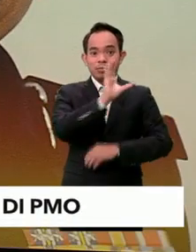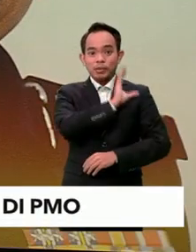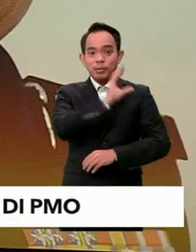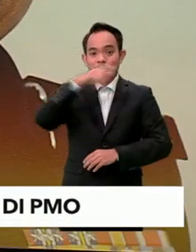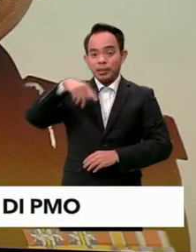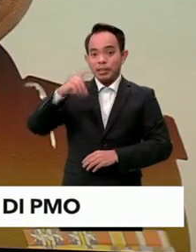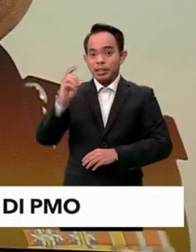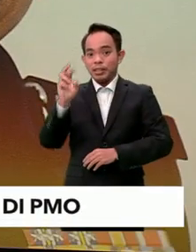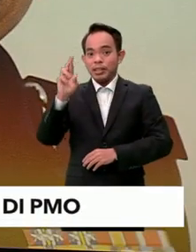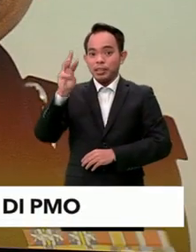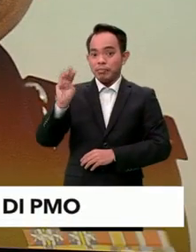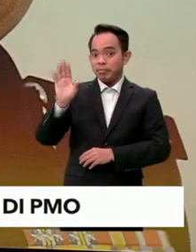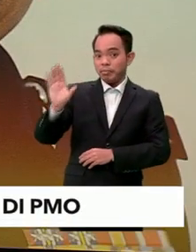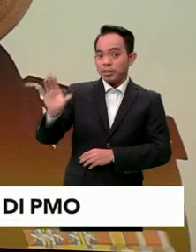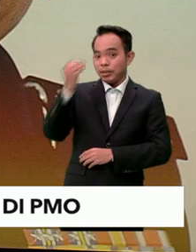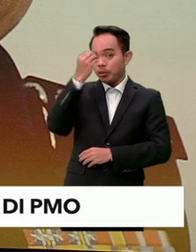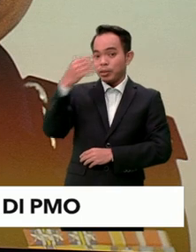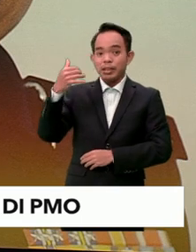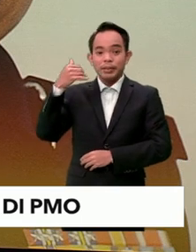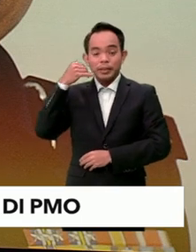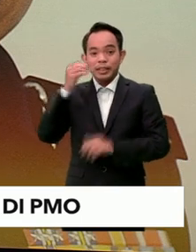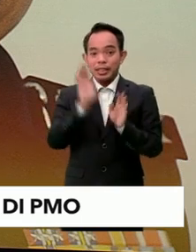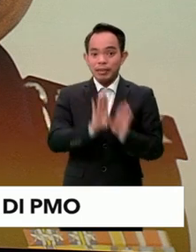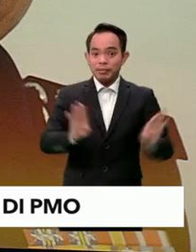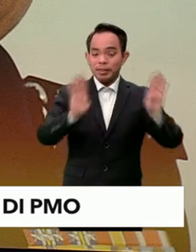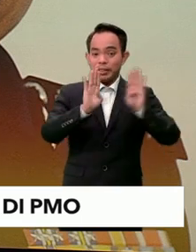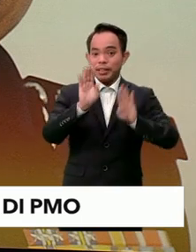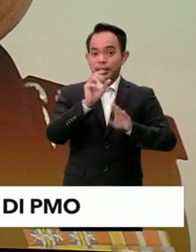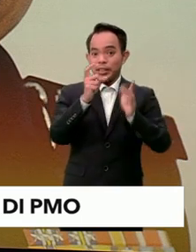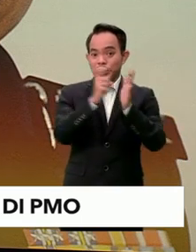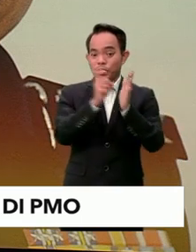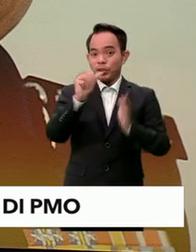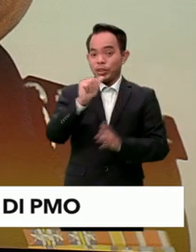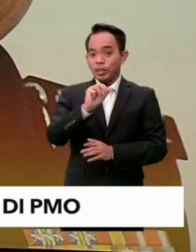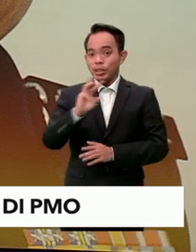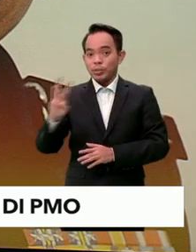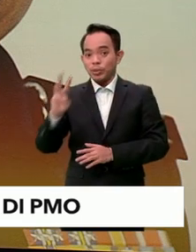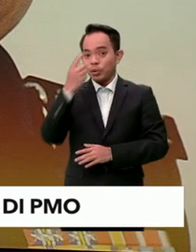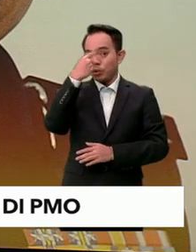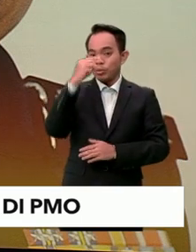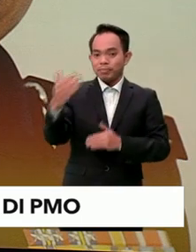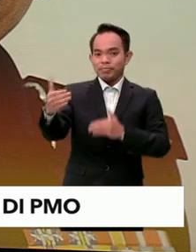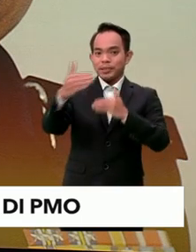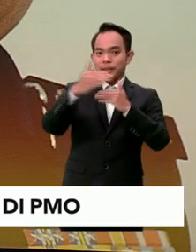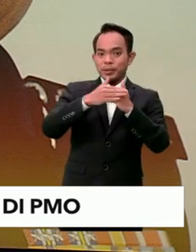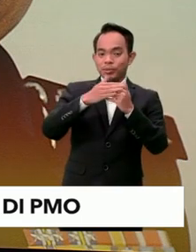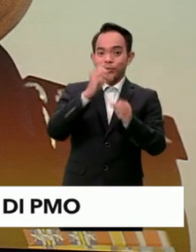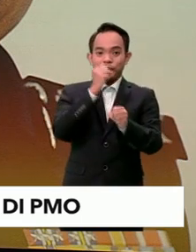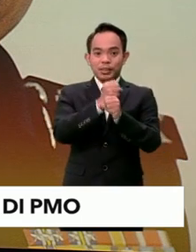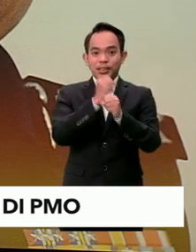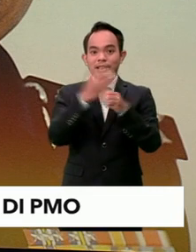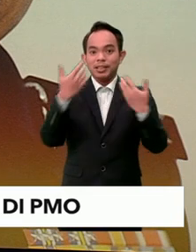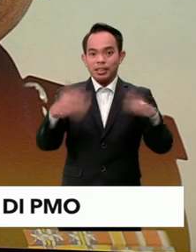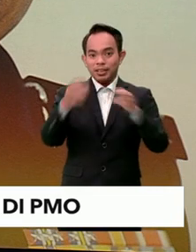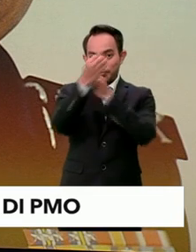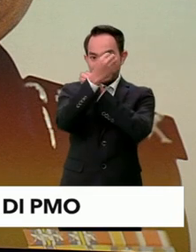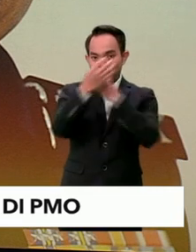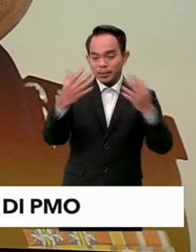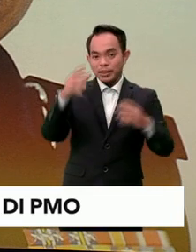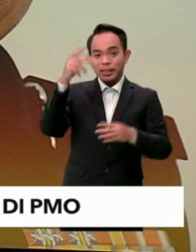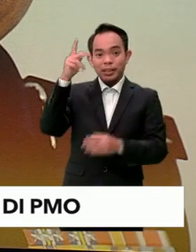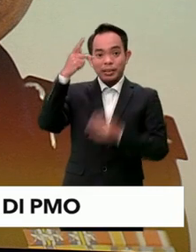Malaysia jadi Sunny Thicke dihubungi aswani berkata hasrat untuk kembali ke lapangan itu sudah dimaklumkan kepada Perdana Menteri Datuk